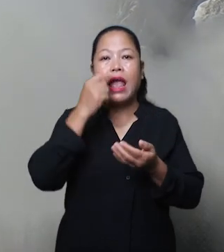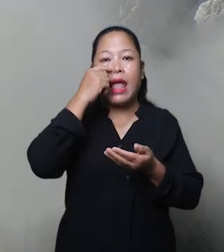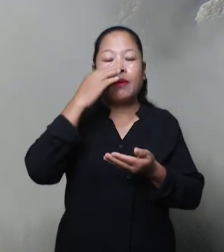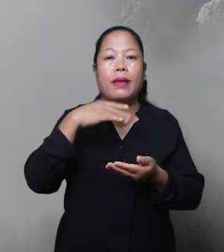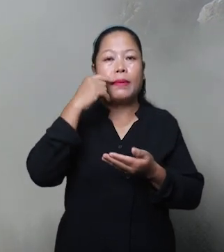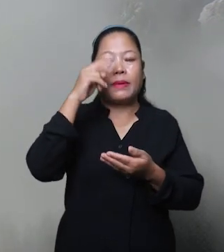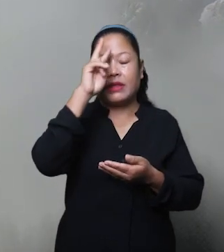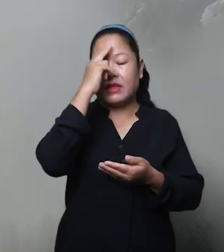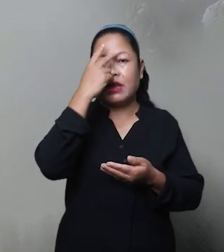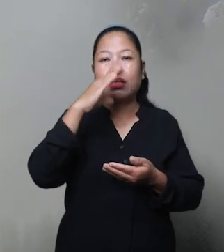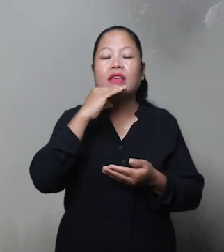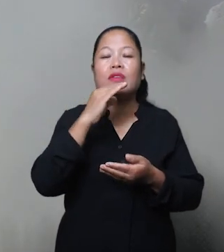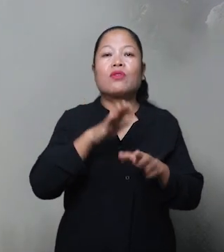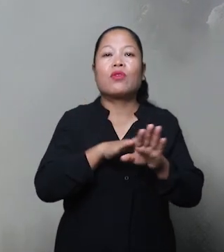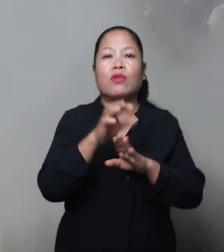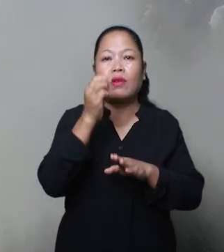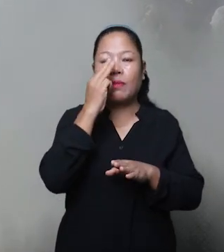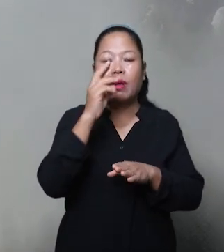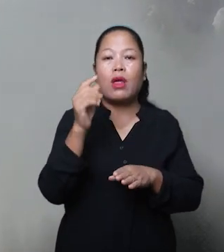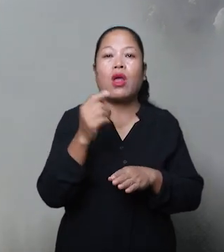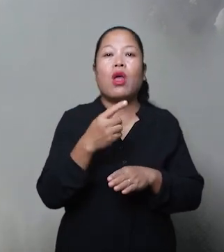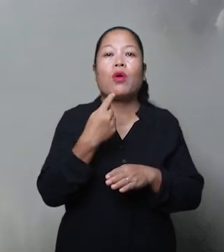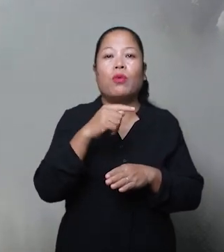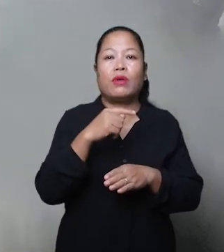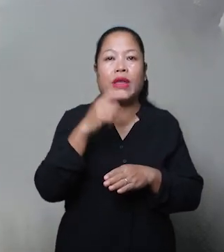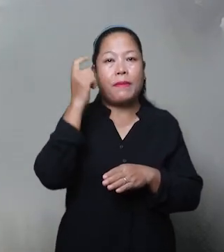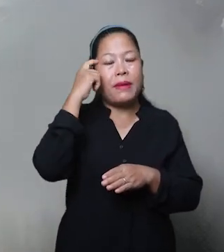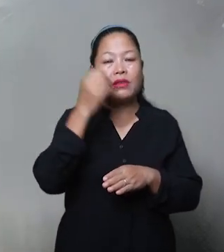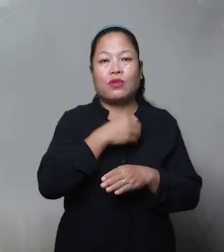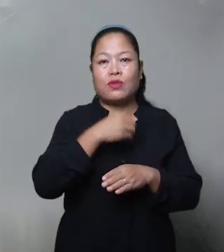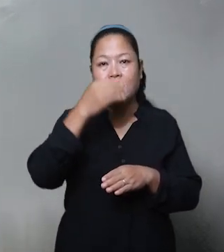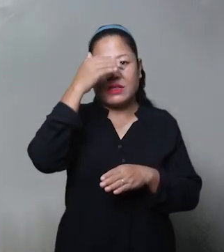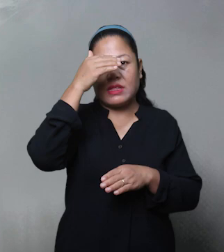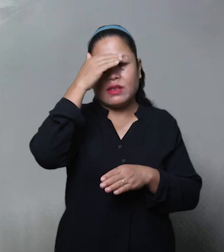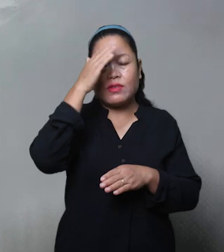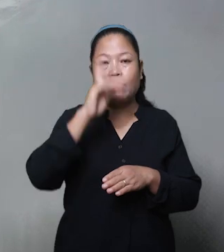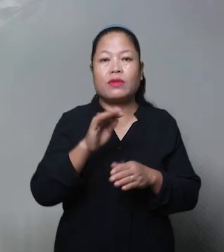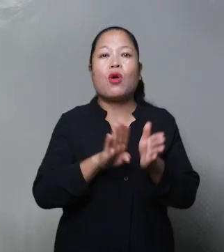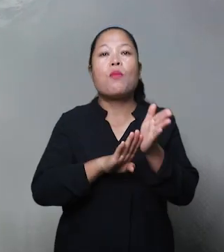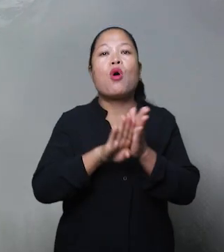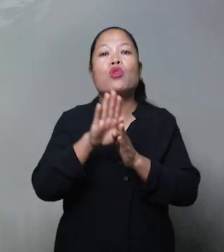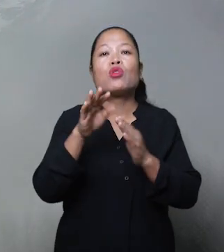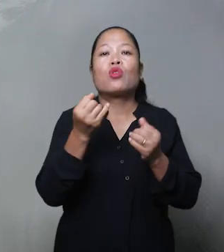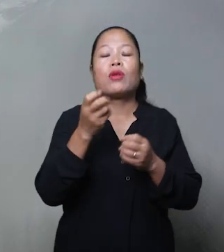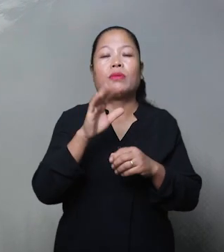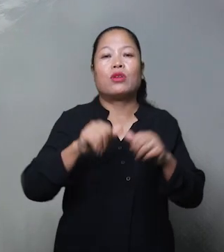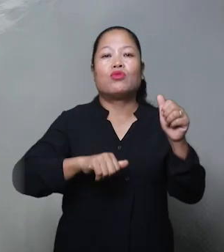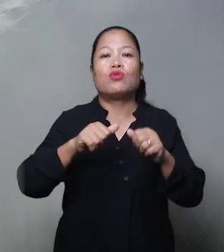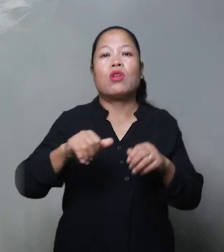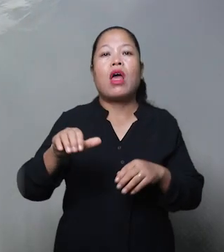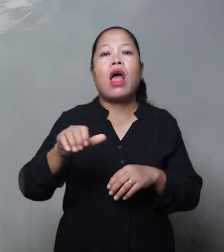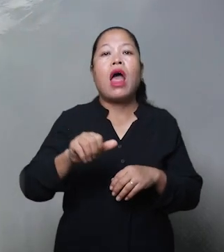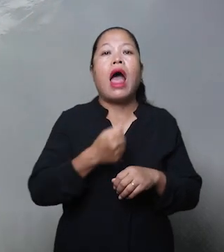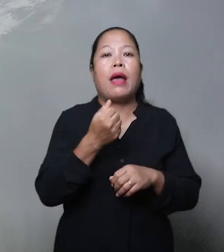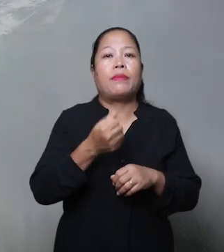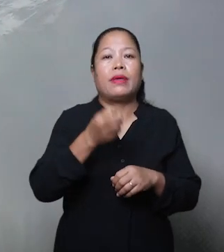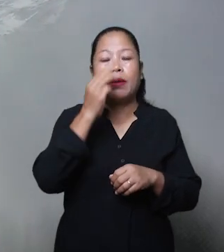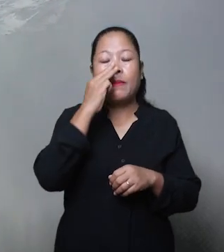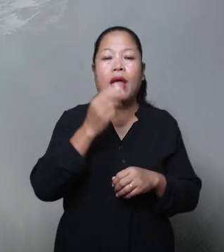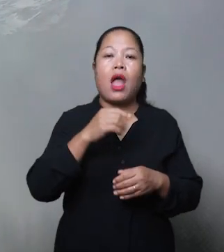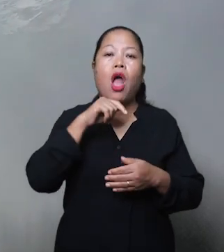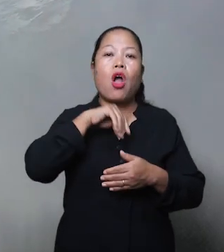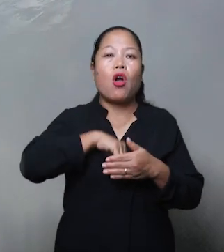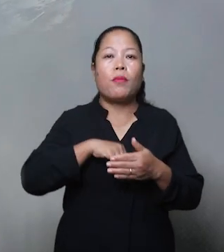गर्दा बालबालिका तथा किशोर किशोरीहरूमा हुने मानसिक स्वास्थ्य समस्या बढ्दो क्रममा छ, जुन